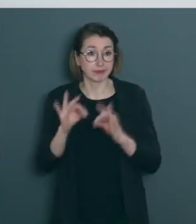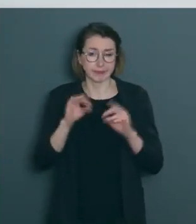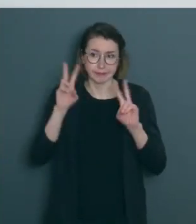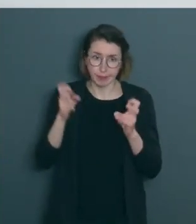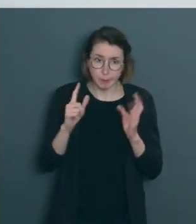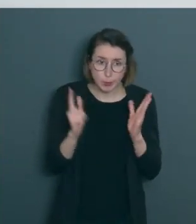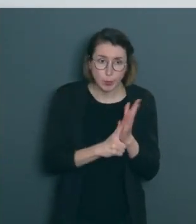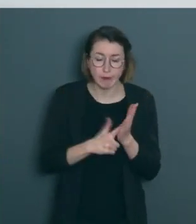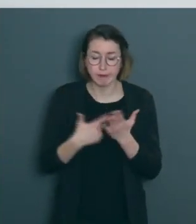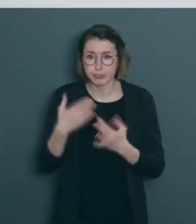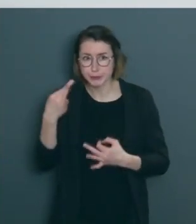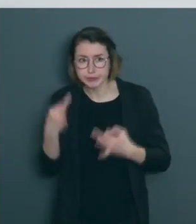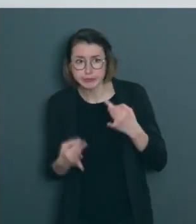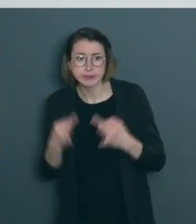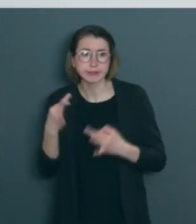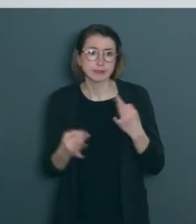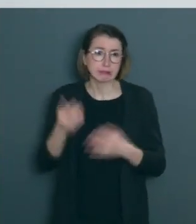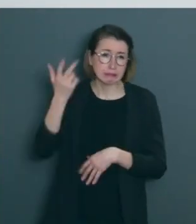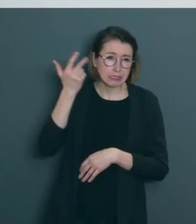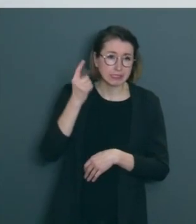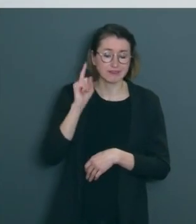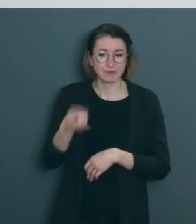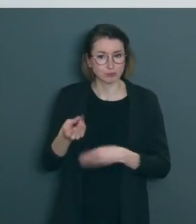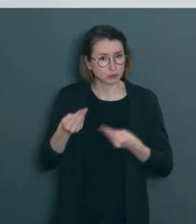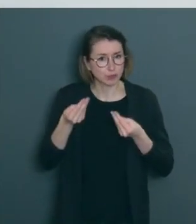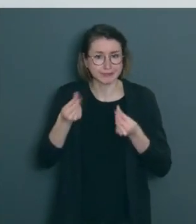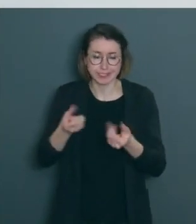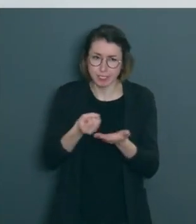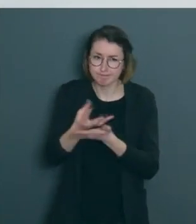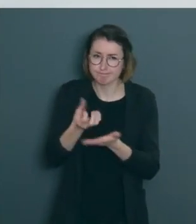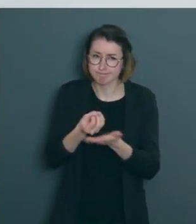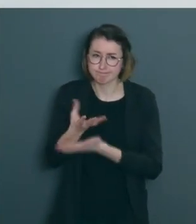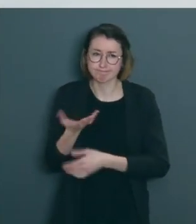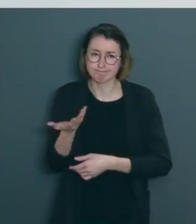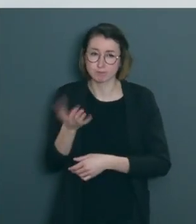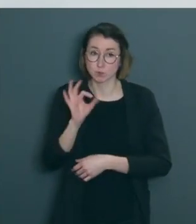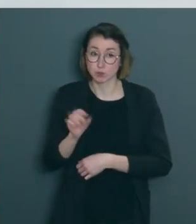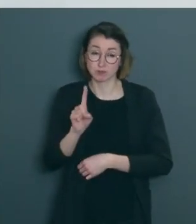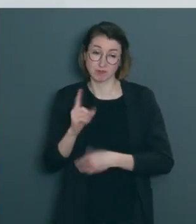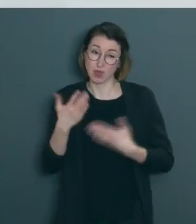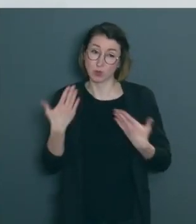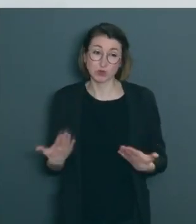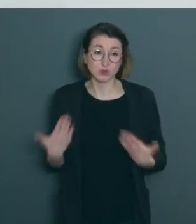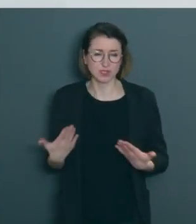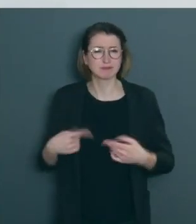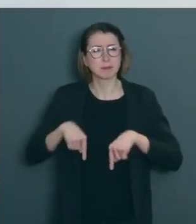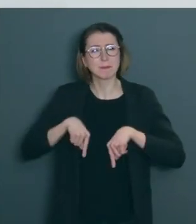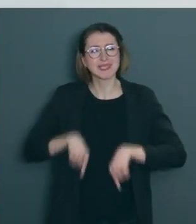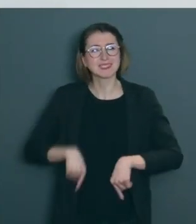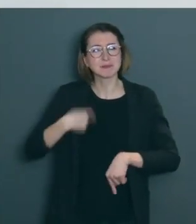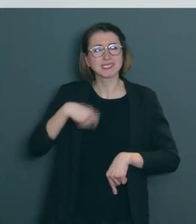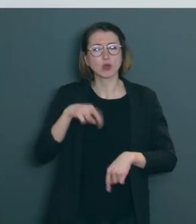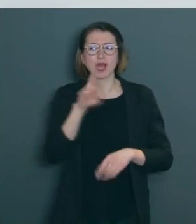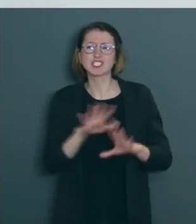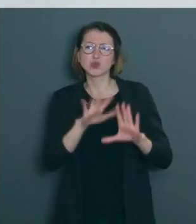sensibilisation. Mais aujourd'hui, nous avons eu une bonne discussion avec les ministres-présidents des régions et on a